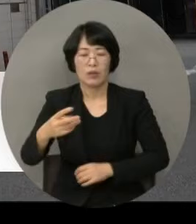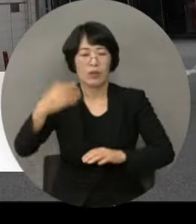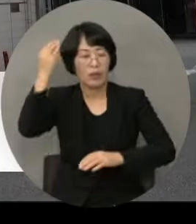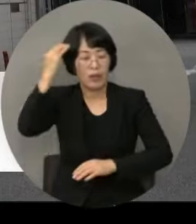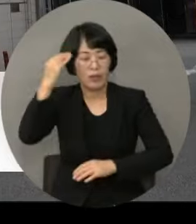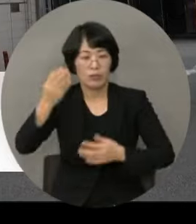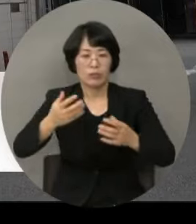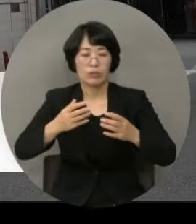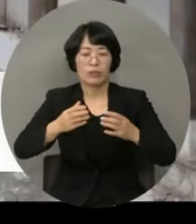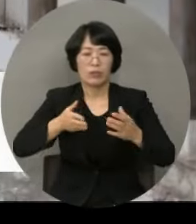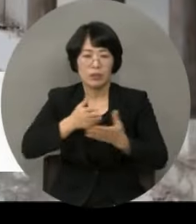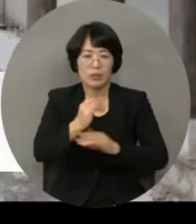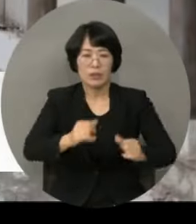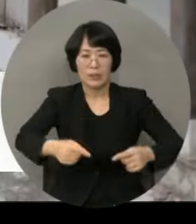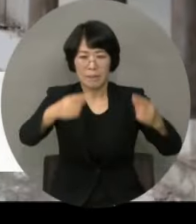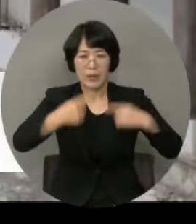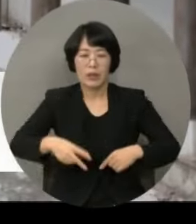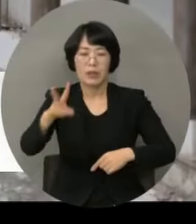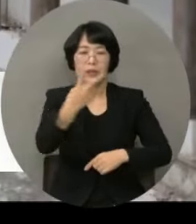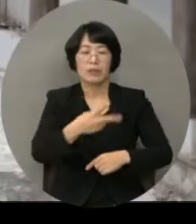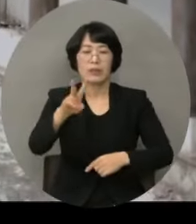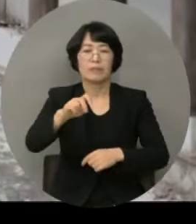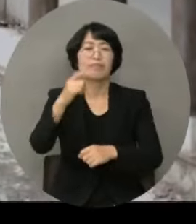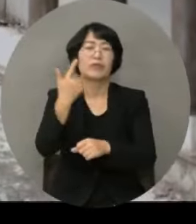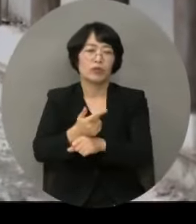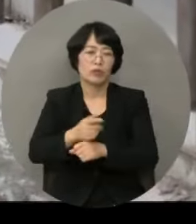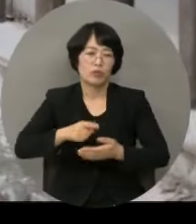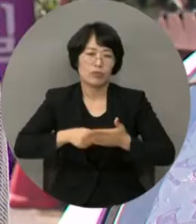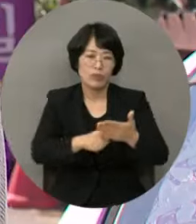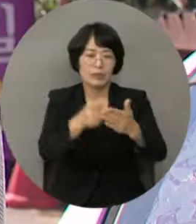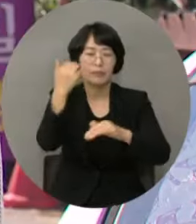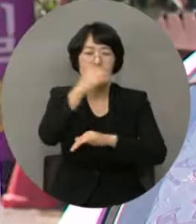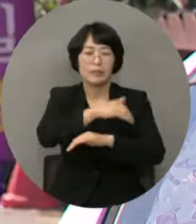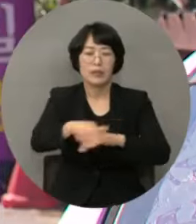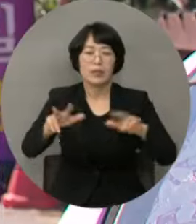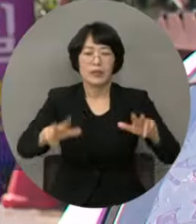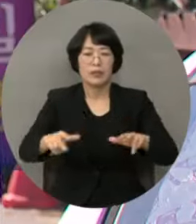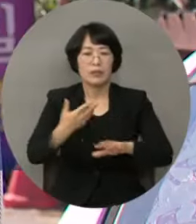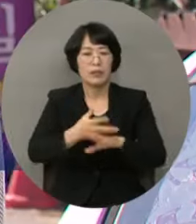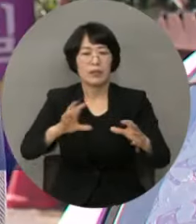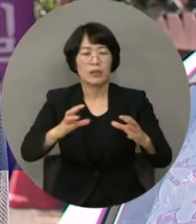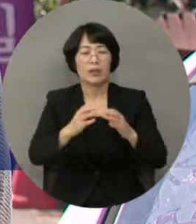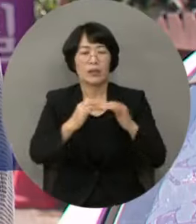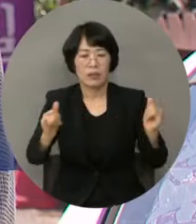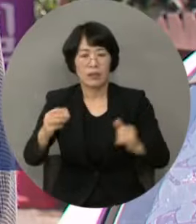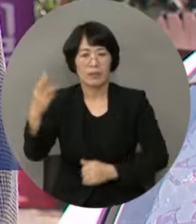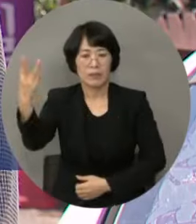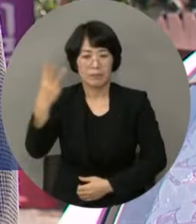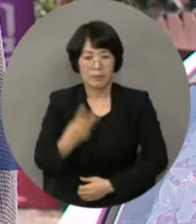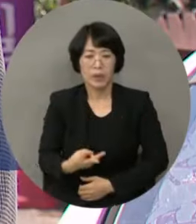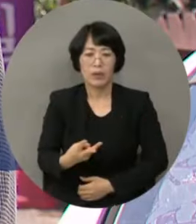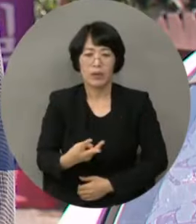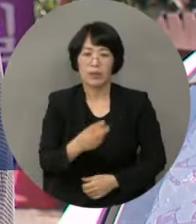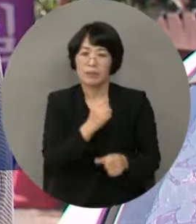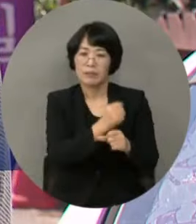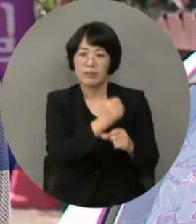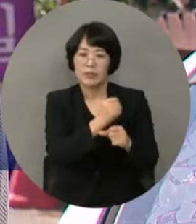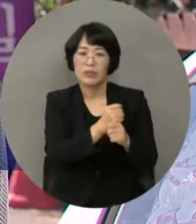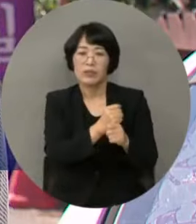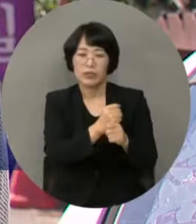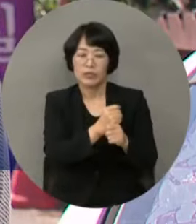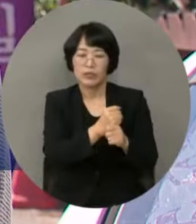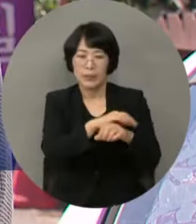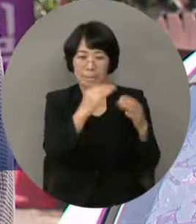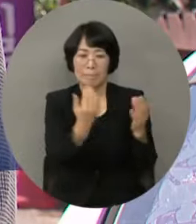참여해 오는 2026년까지 진행될 예정입니다 현재 외국작가 세분이 오셔 가지고 작업을